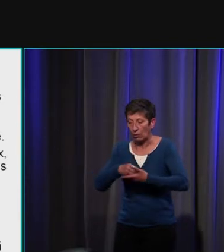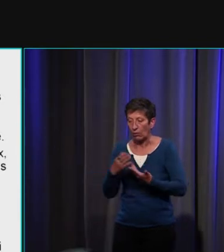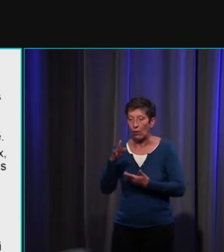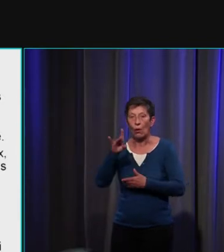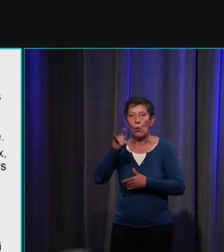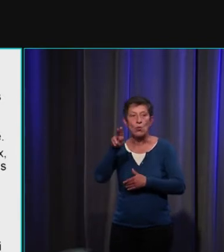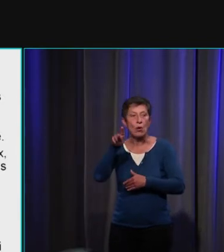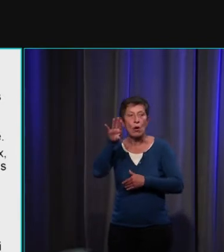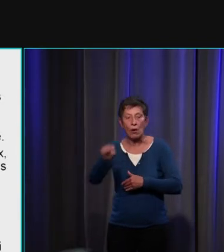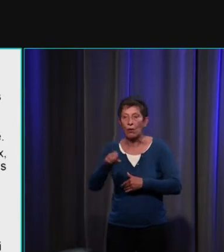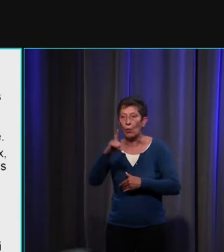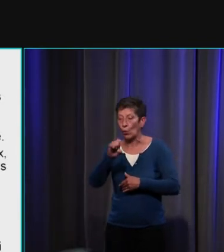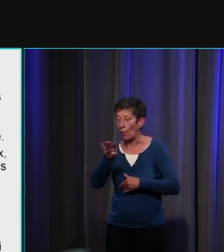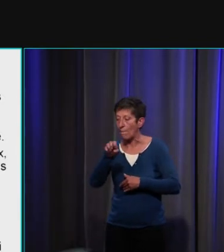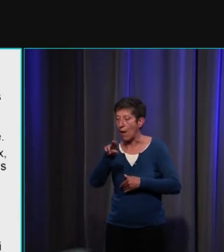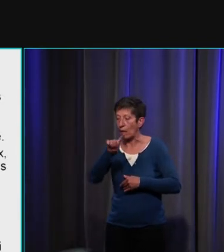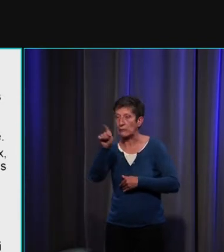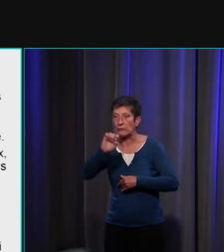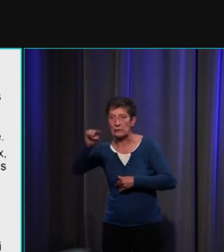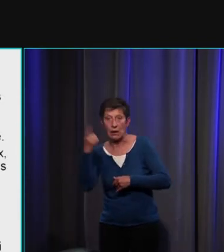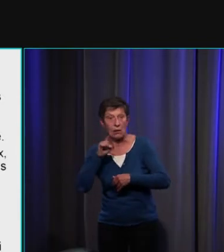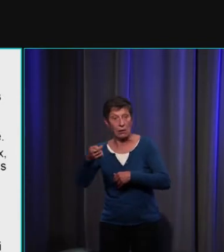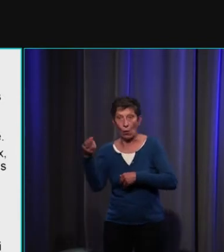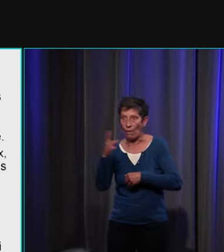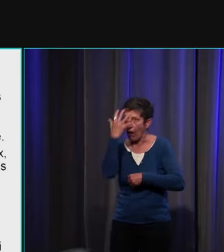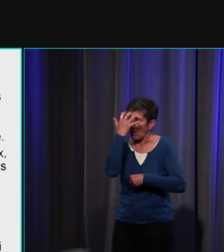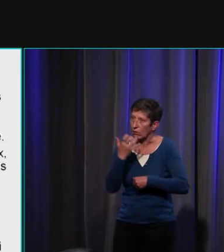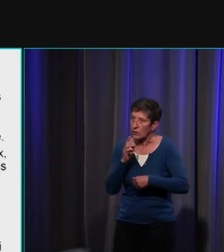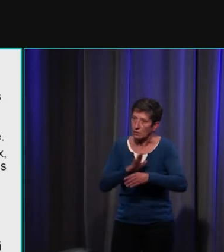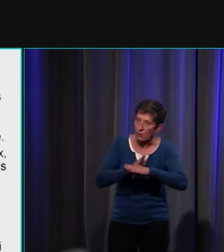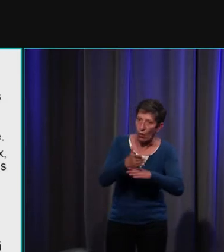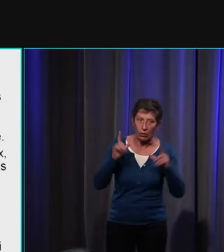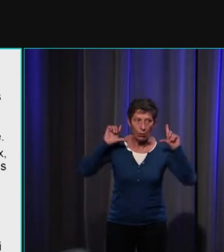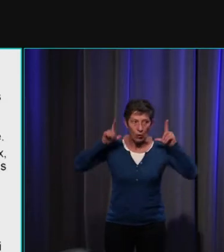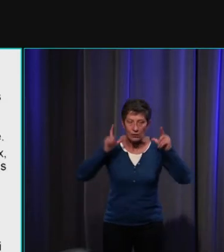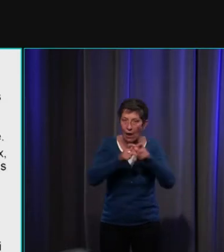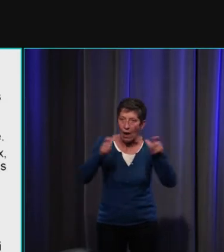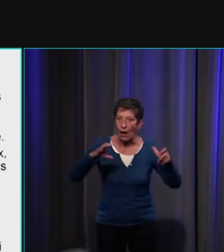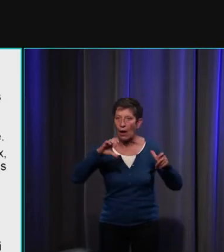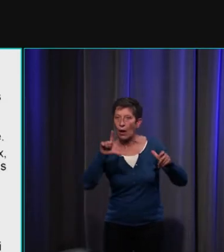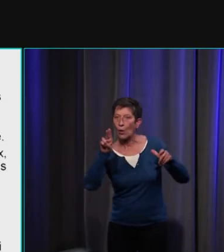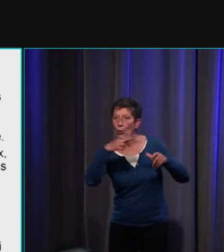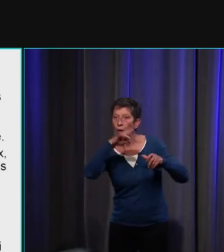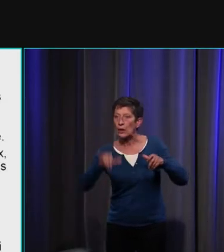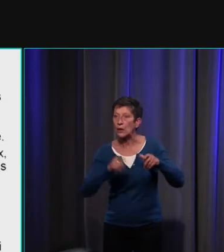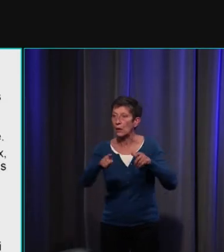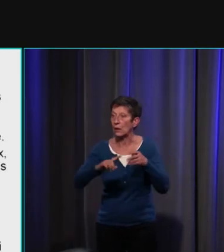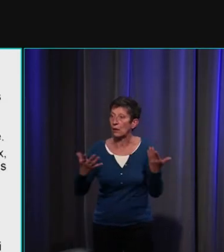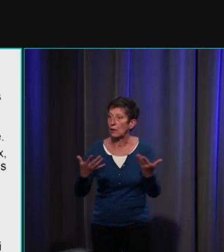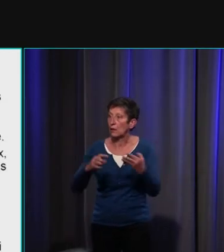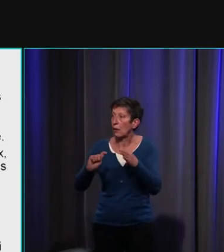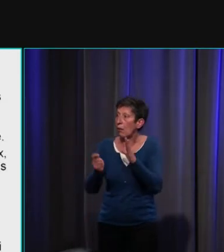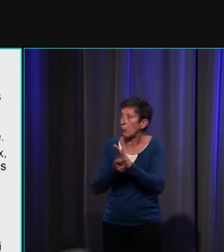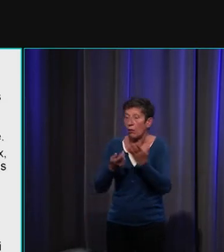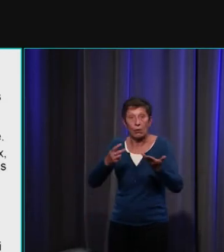revenus marie triste qui est entré au monastère de cluny il se convertit comme on disait à l'époque à l'époque tout le monde des chrétiens ou qu'est ce que ça veut dire